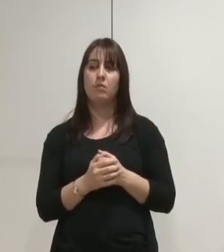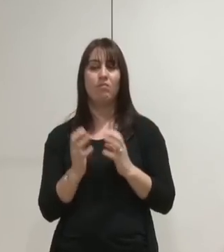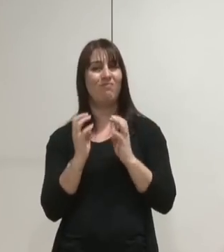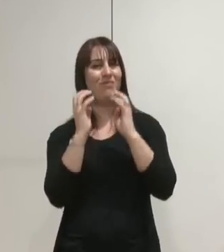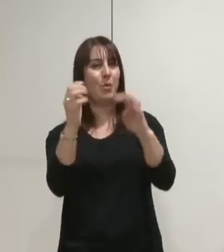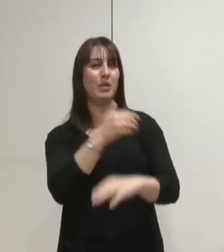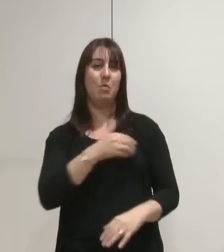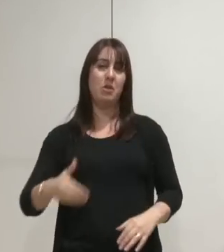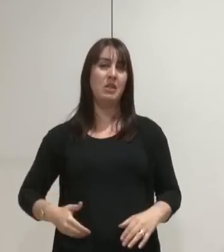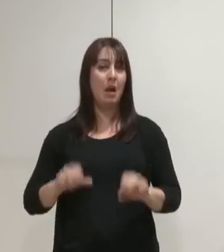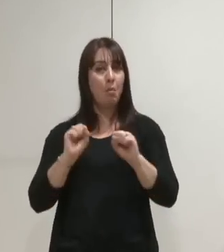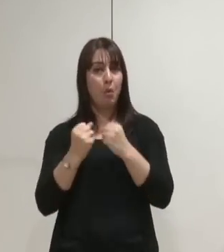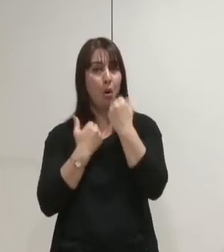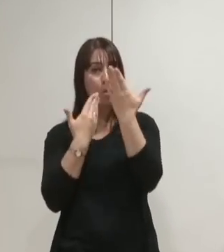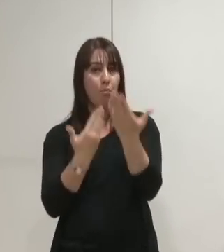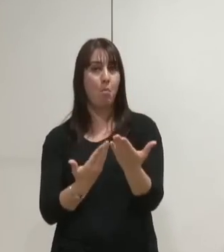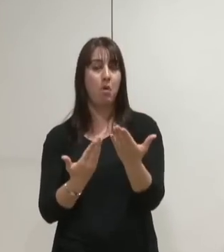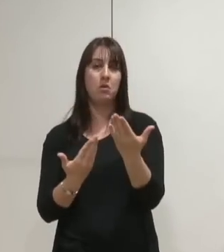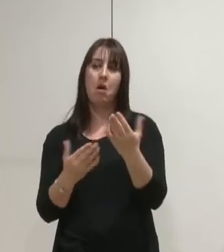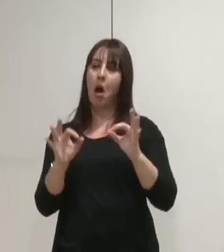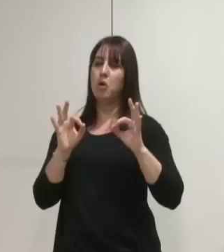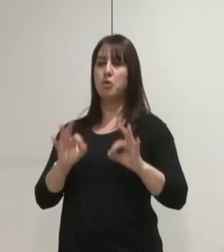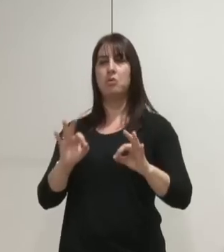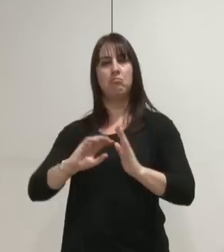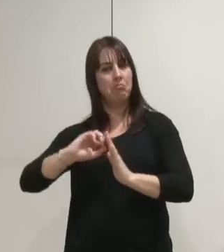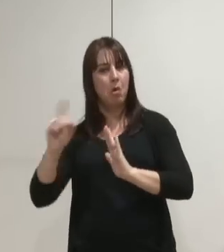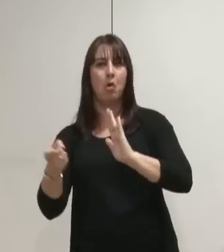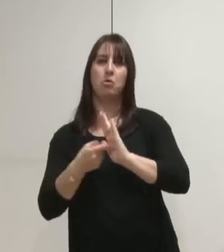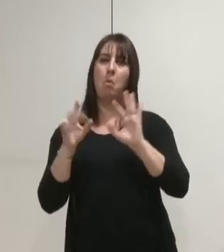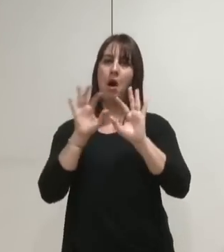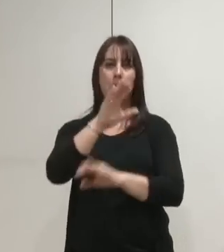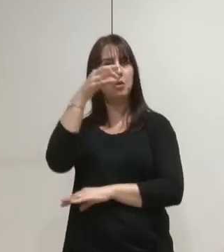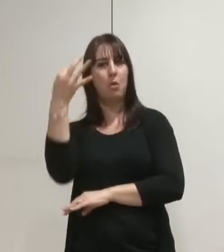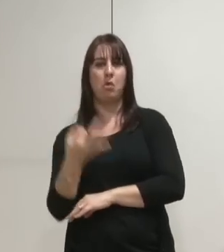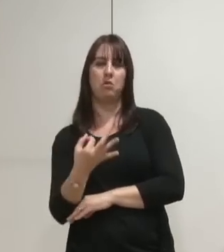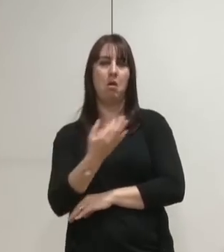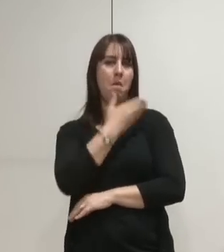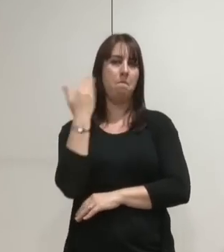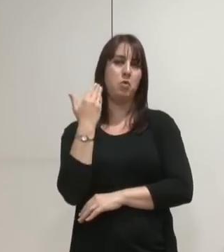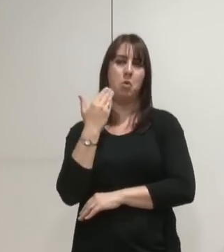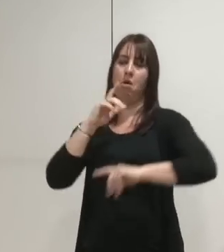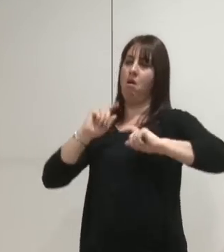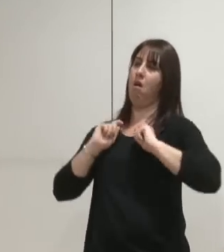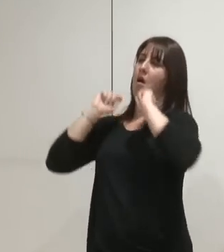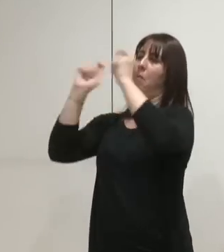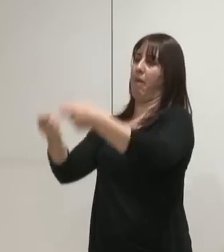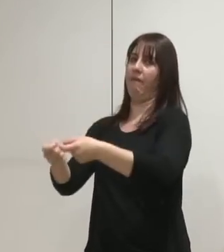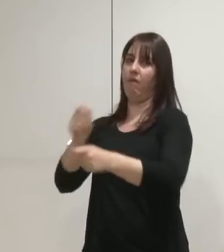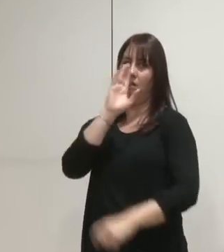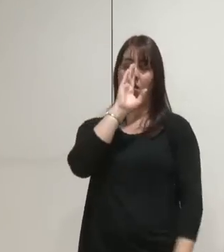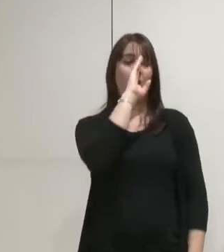municipal de trouver toute sa légitimité et de décider d'attribuer le marché à GEG et non au groupement